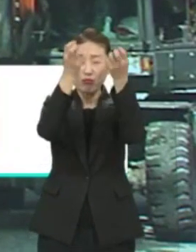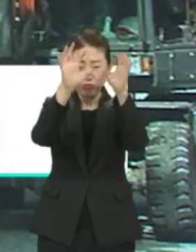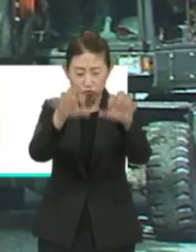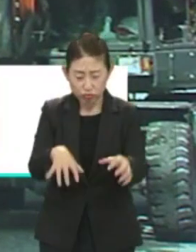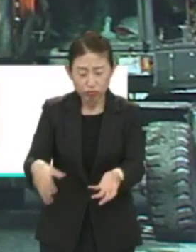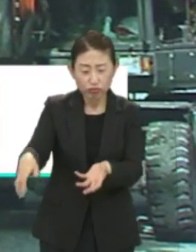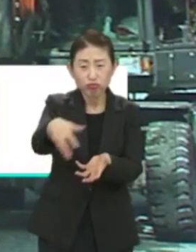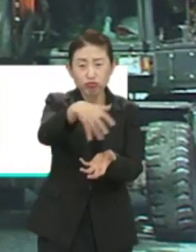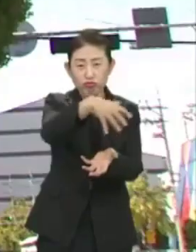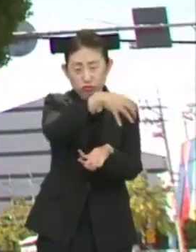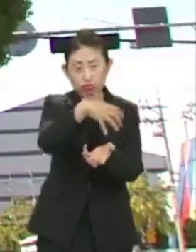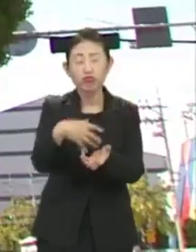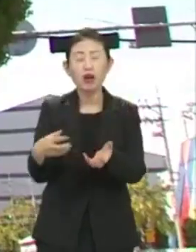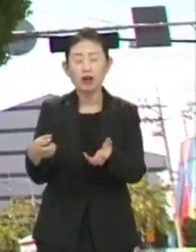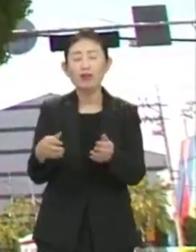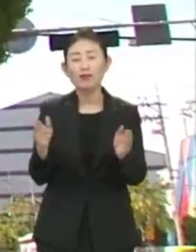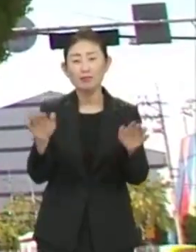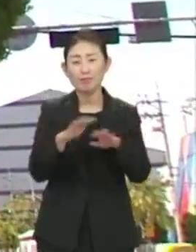기자입니다.